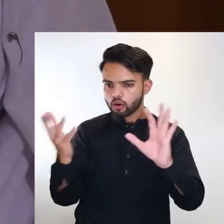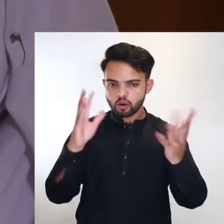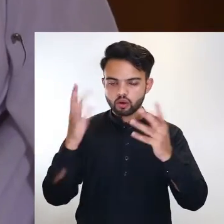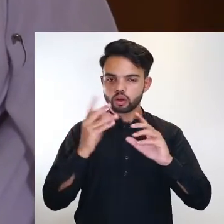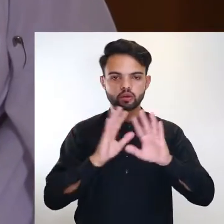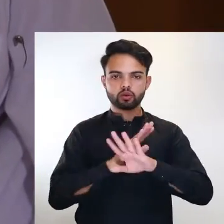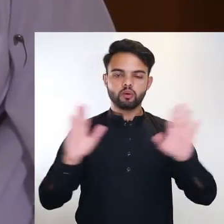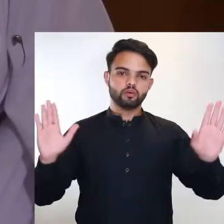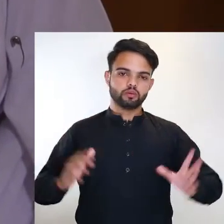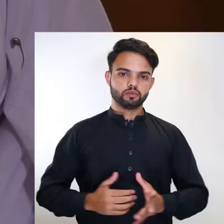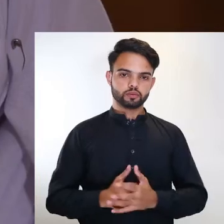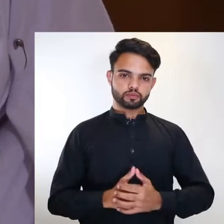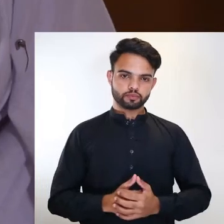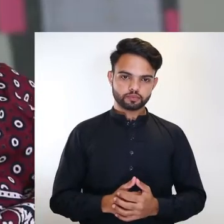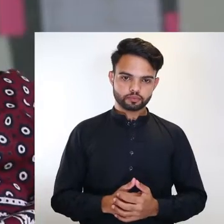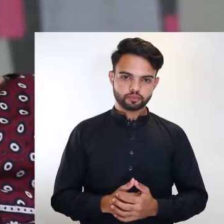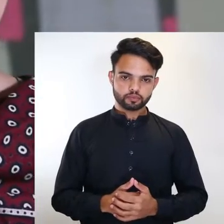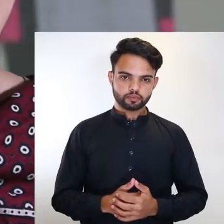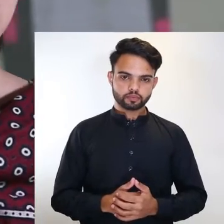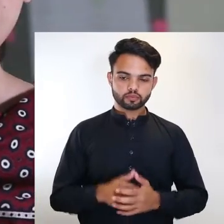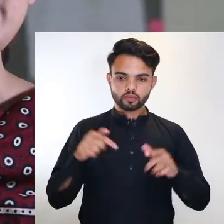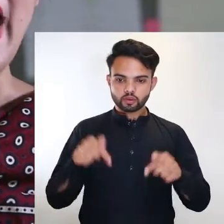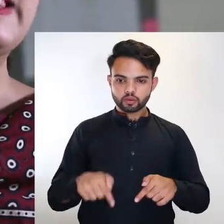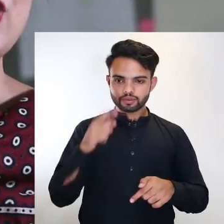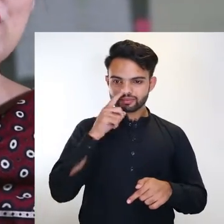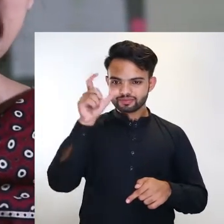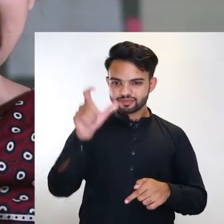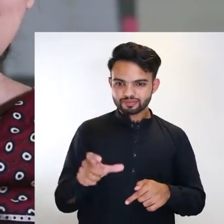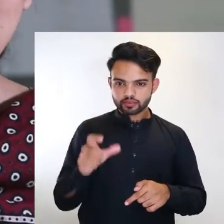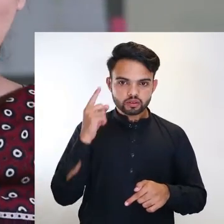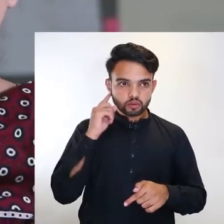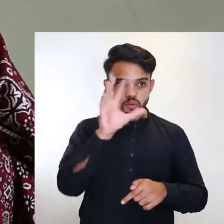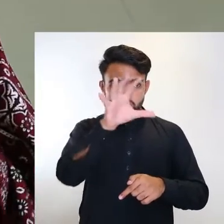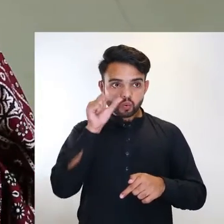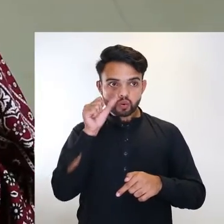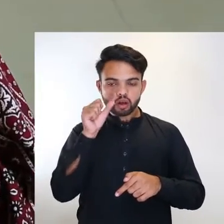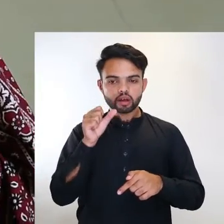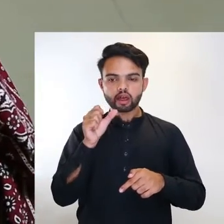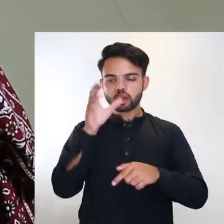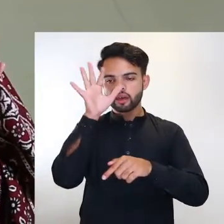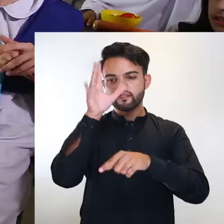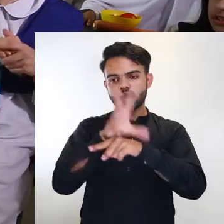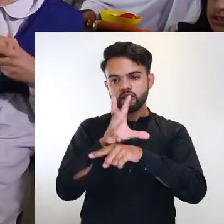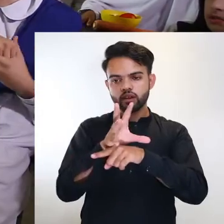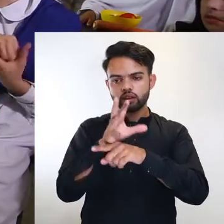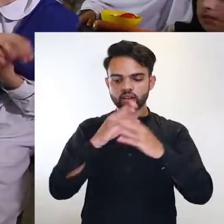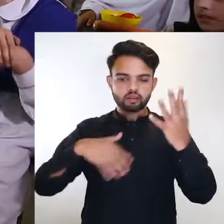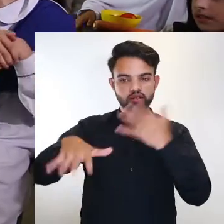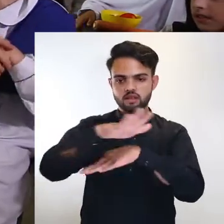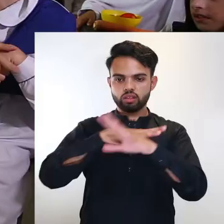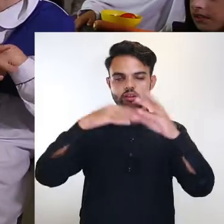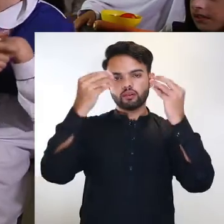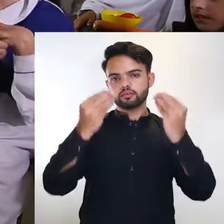इफ़ेक्टिवली कम्युनिकेट नहीं किया। वैसे सारा, आपने मेरी बात तवज्जो से नहीं सुनी और उसकी वजह से क्लास ने अच्छा खासा एंजॉय